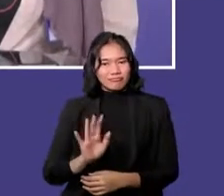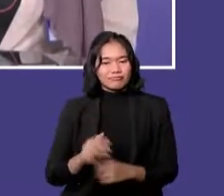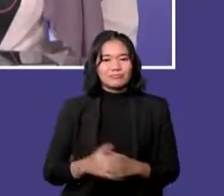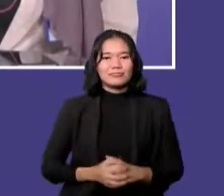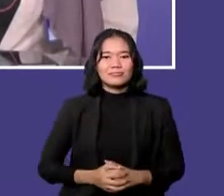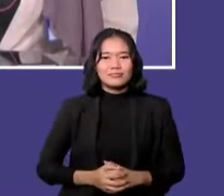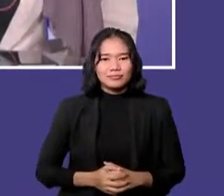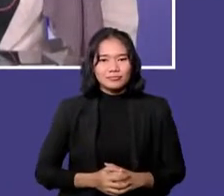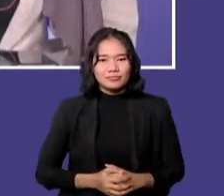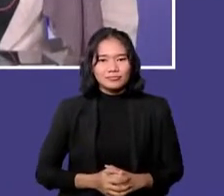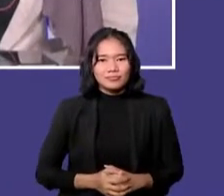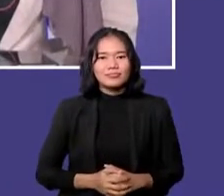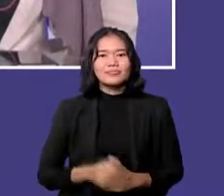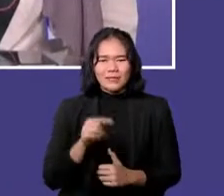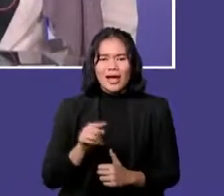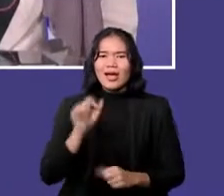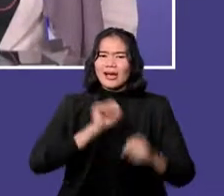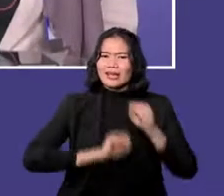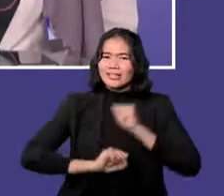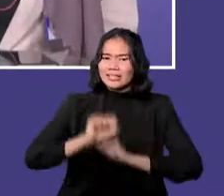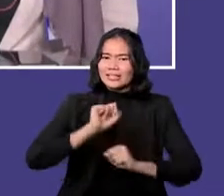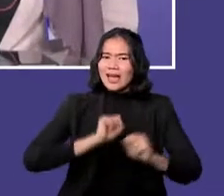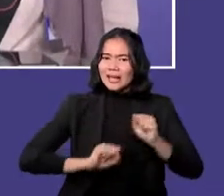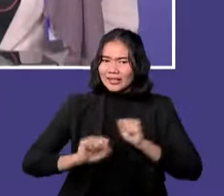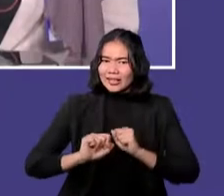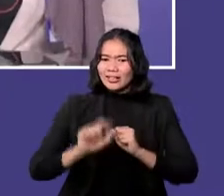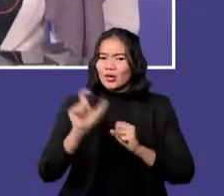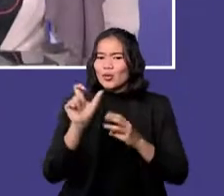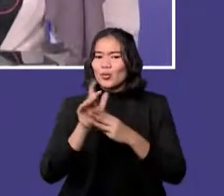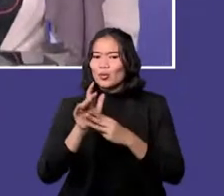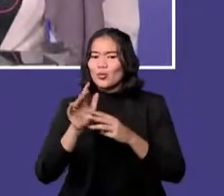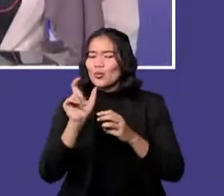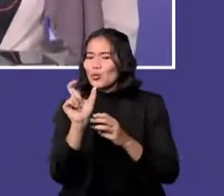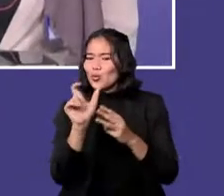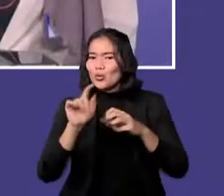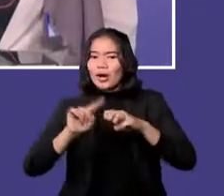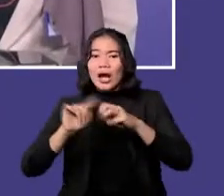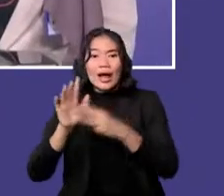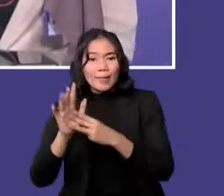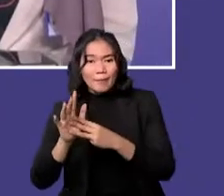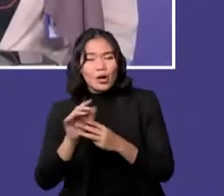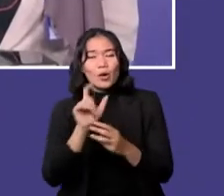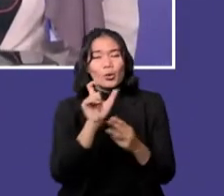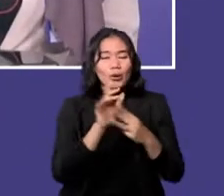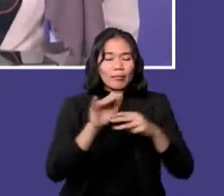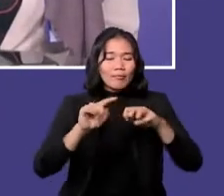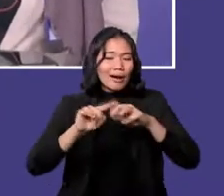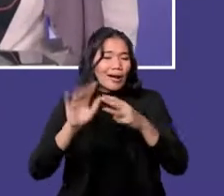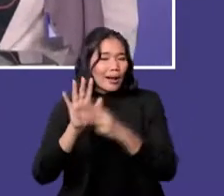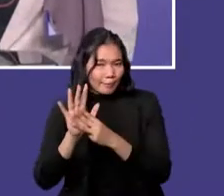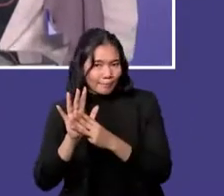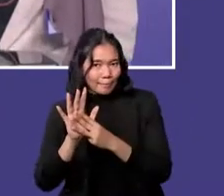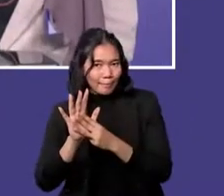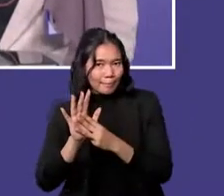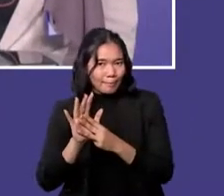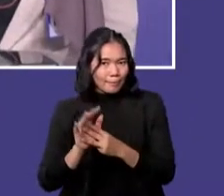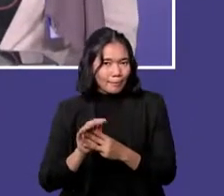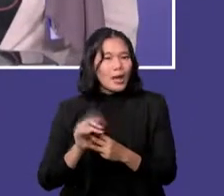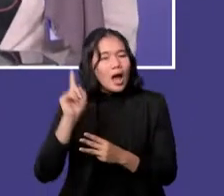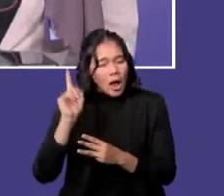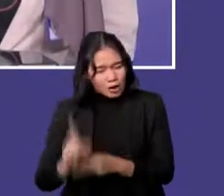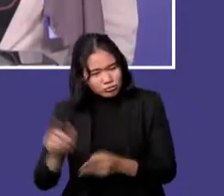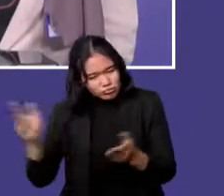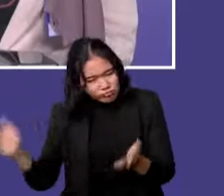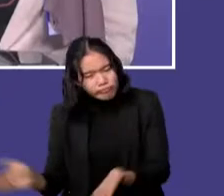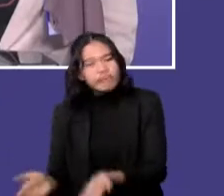bertumbuh. Nah, kegiatan-kegiatan yang sifatnya UKM ya, ya, UMKM ini selain harus